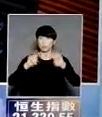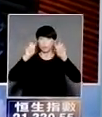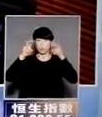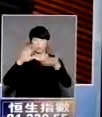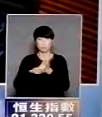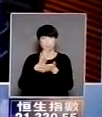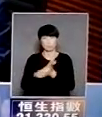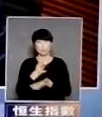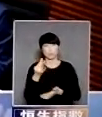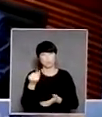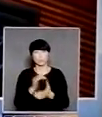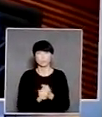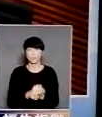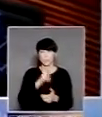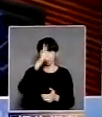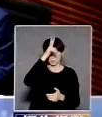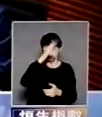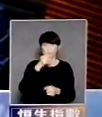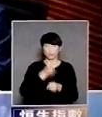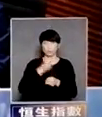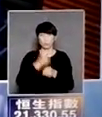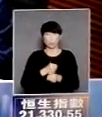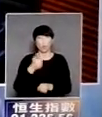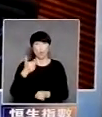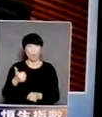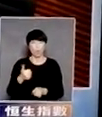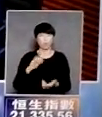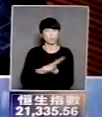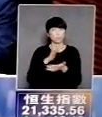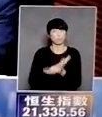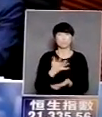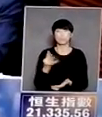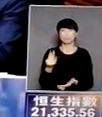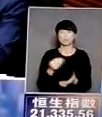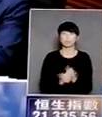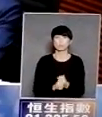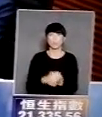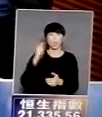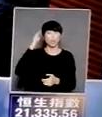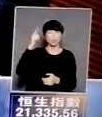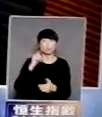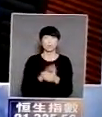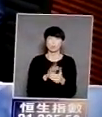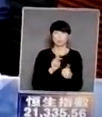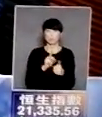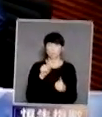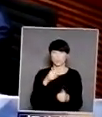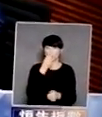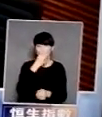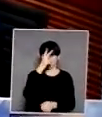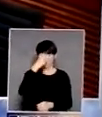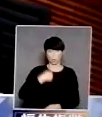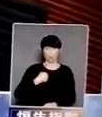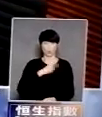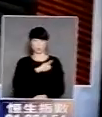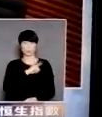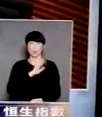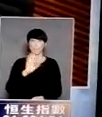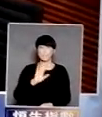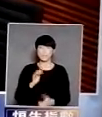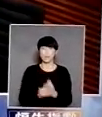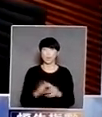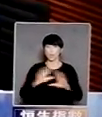政府做出事实做出成绩出来很多年，我想用特区政府，这个不是我本人，这个是我